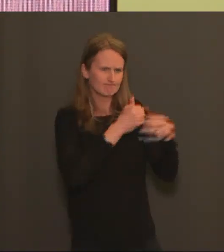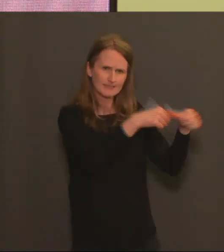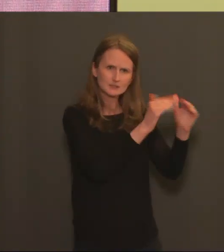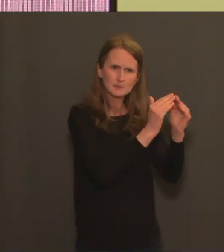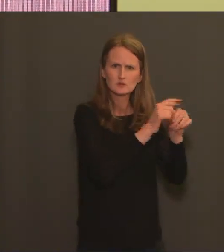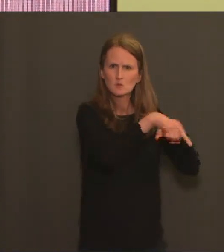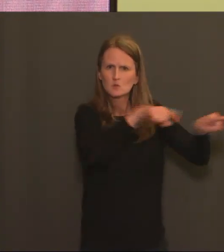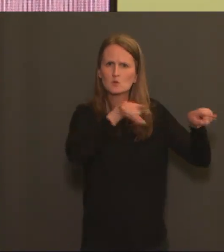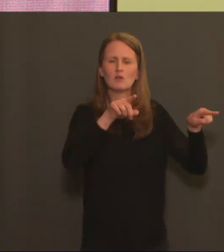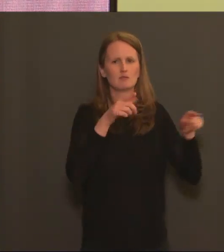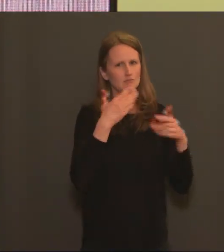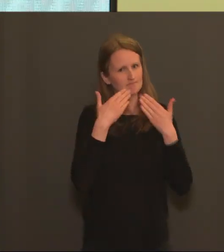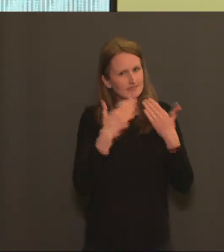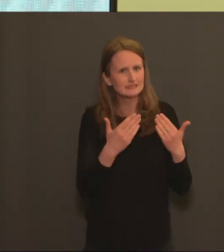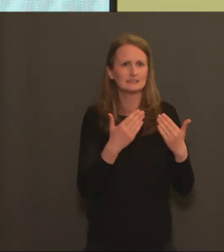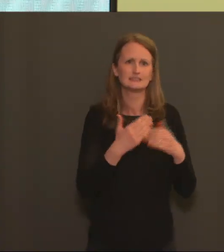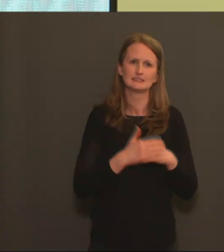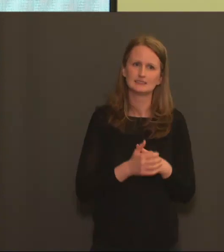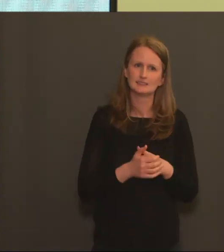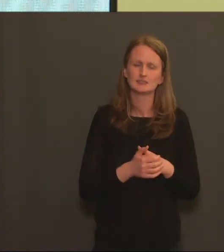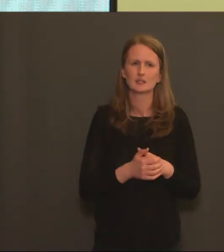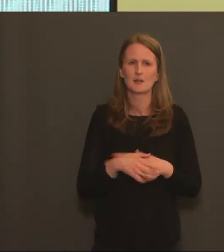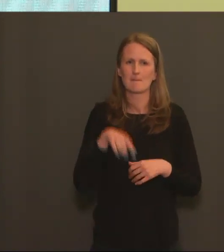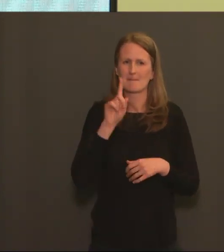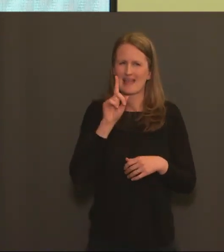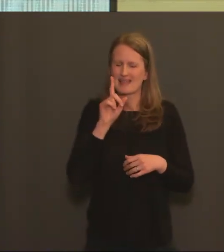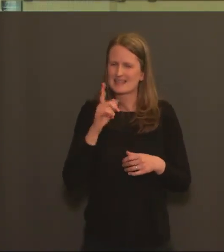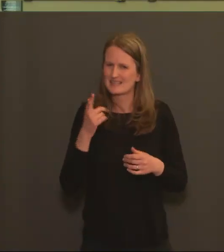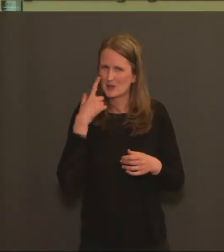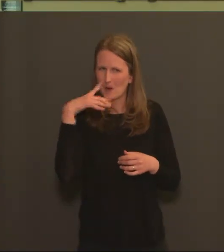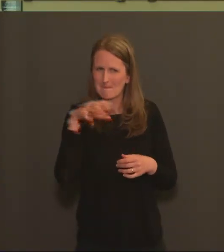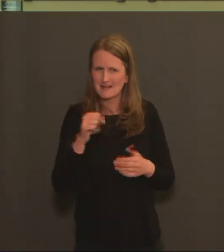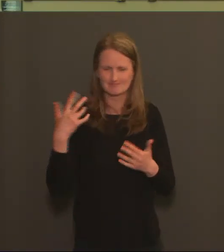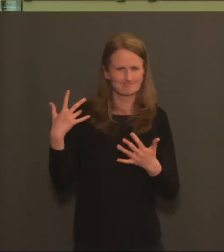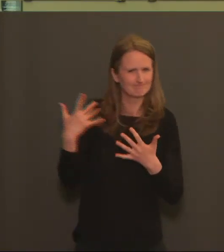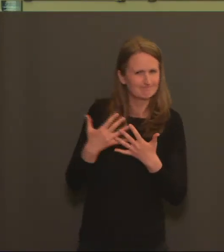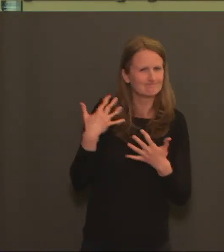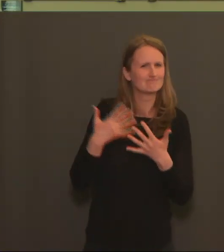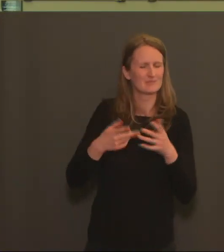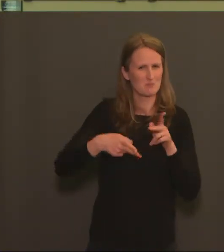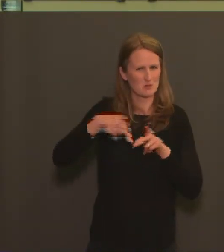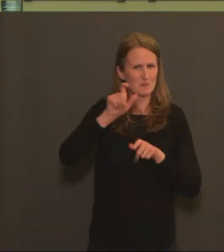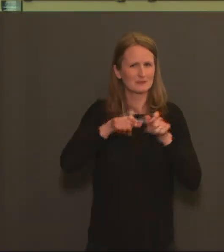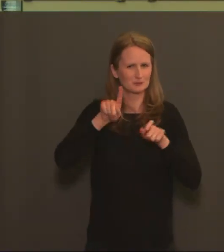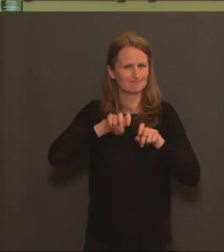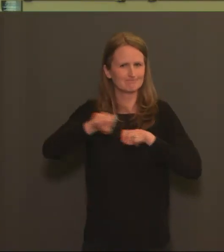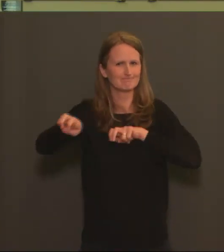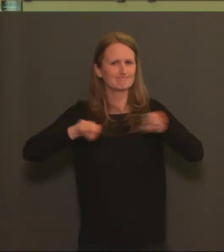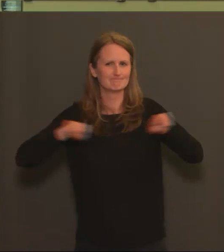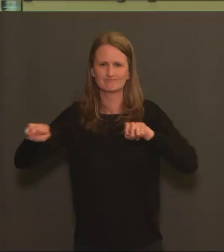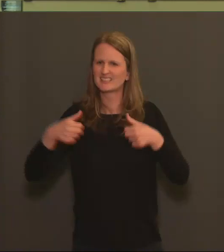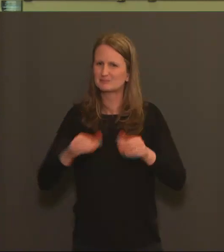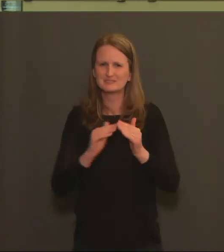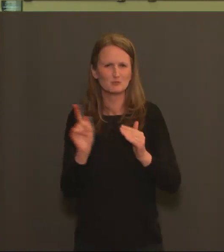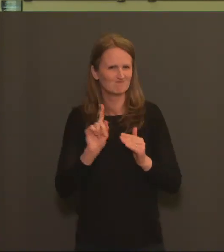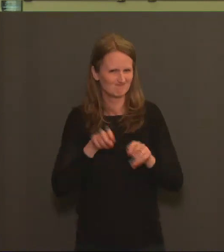la circulation est plutôt en train d'augmenter qu'autre chose. Et donc, on remarque que les déplacements, que ce soit pour le travail ou pour d'autres